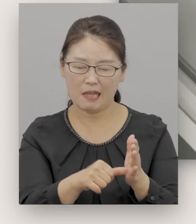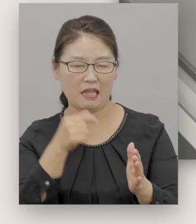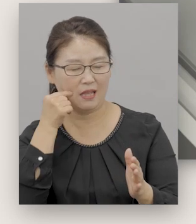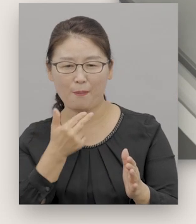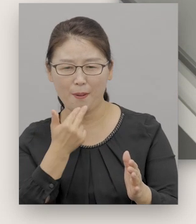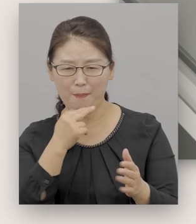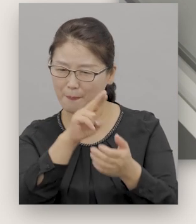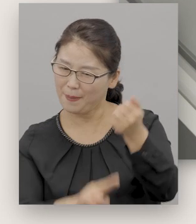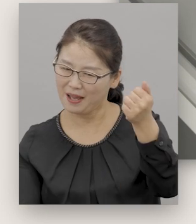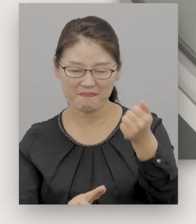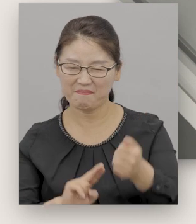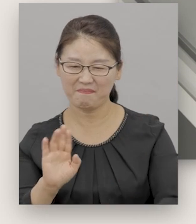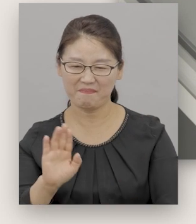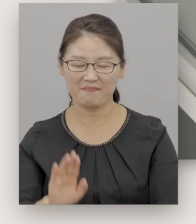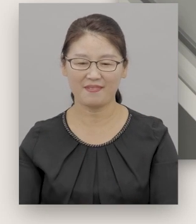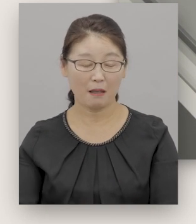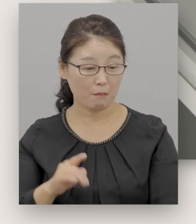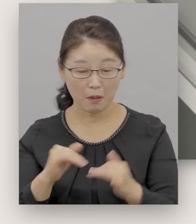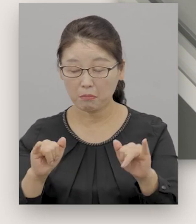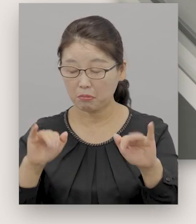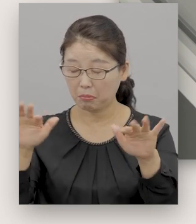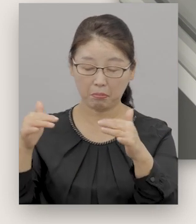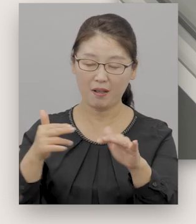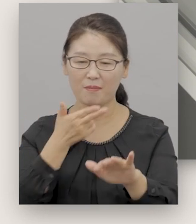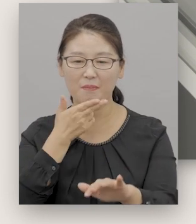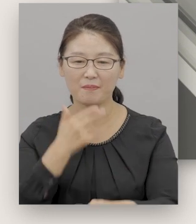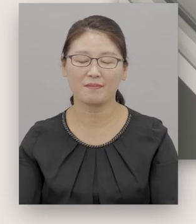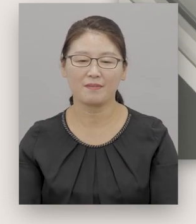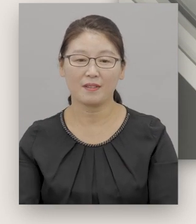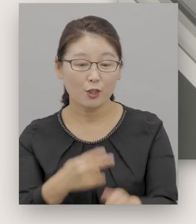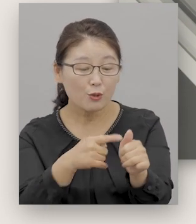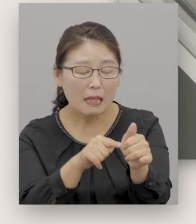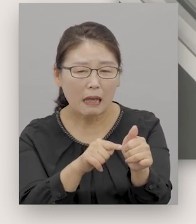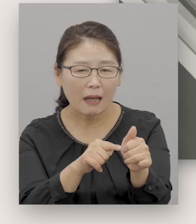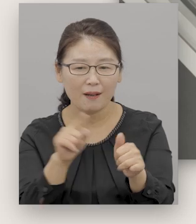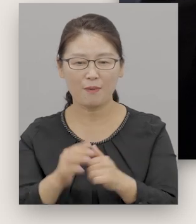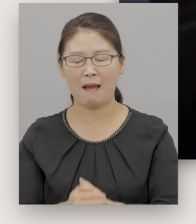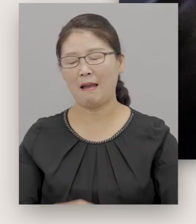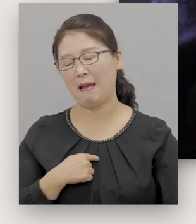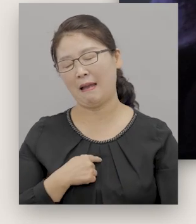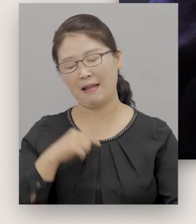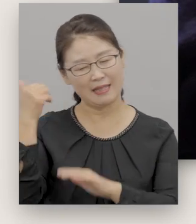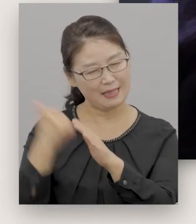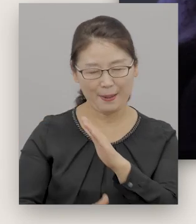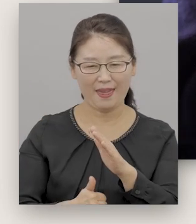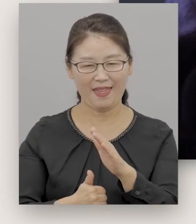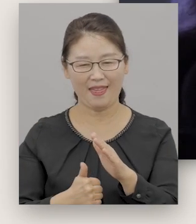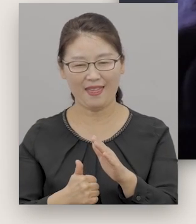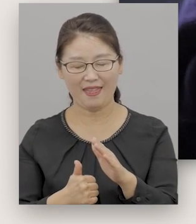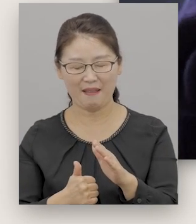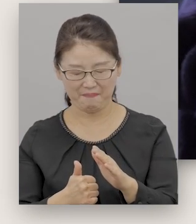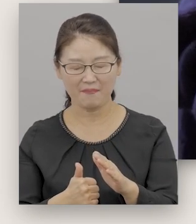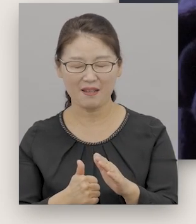팔리지도 않았고 많은 사람들이 관심을 갖지도 않았다고 합니다. 듀샹 스스로 이것은 대실패야라고 얘기를 했다고 하는데 그렇지만